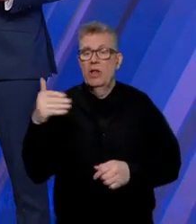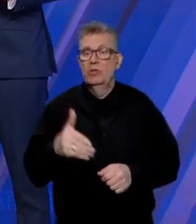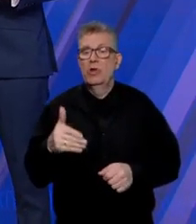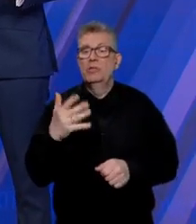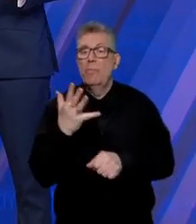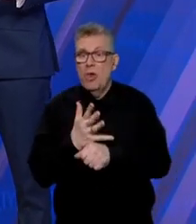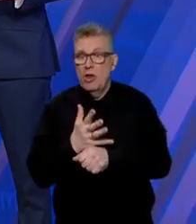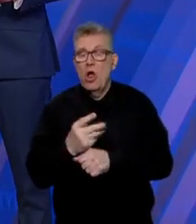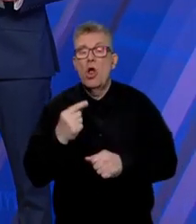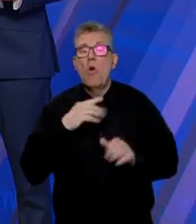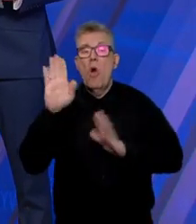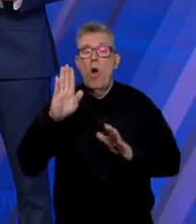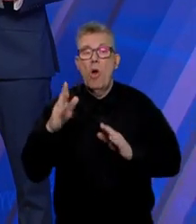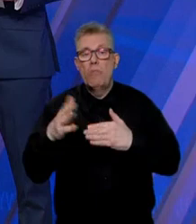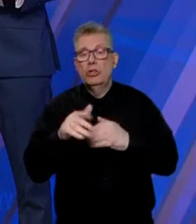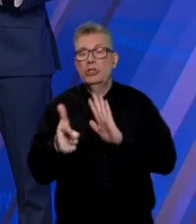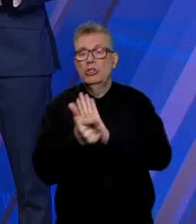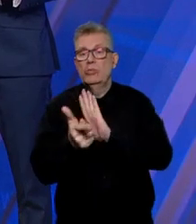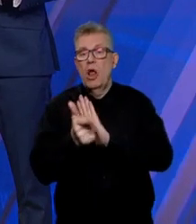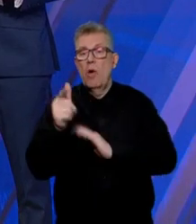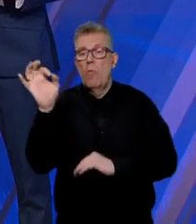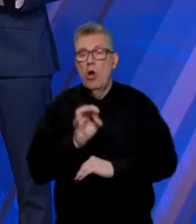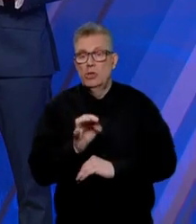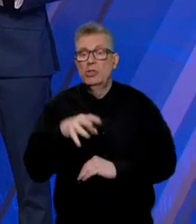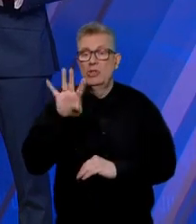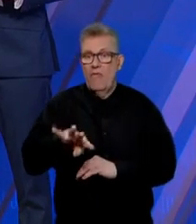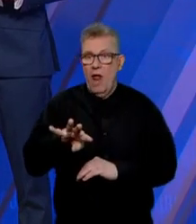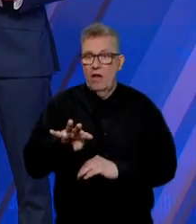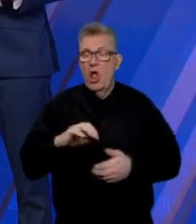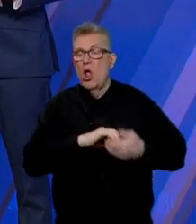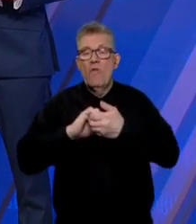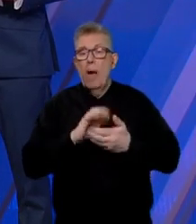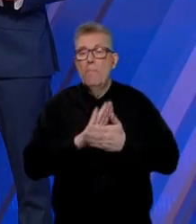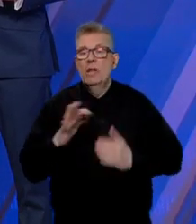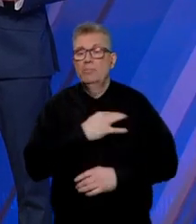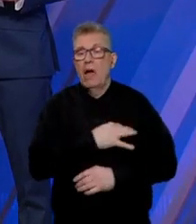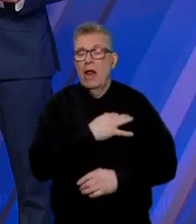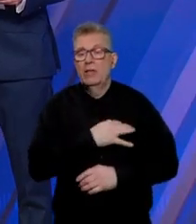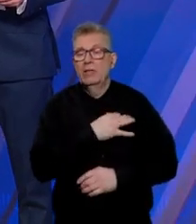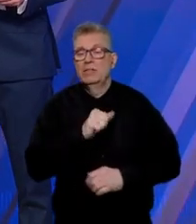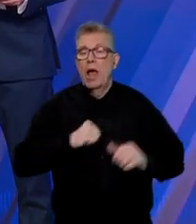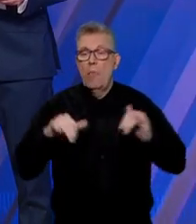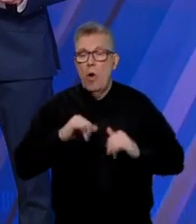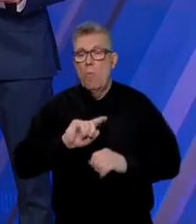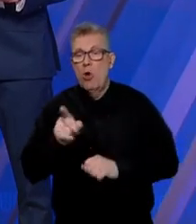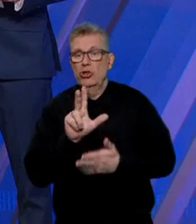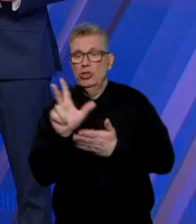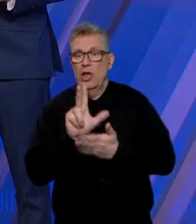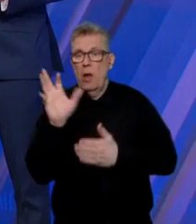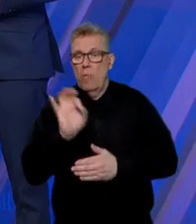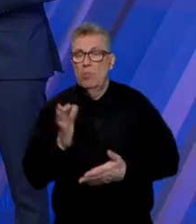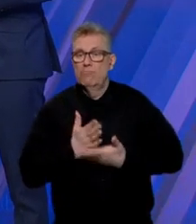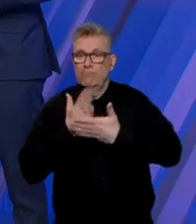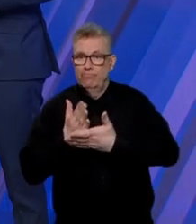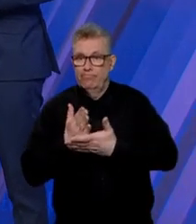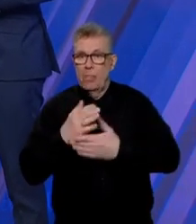prawie 17% wyborców. Czwarte miejsce dla Konfederacji Bezpartyjnych Samorządowców, ponad 13% poparcia.